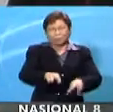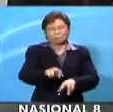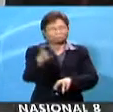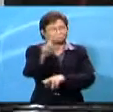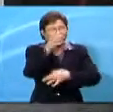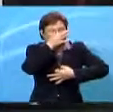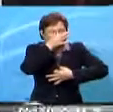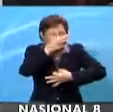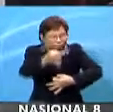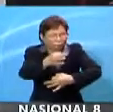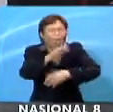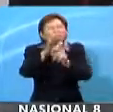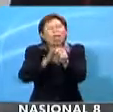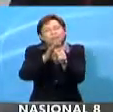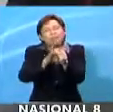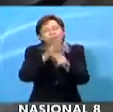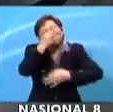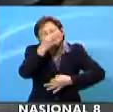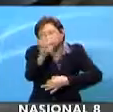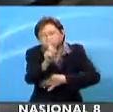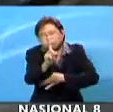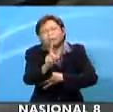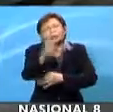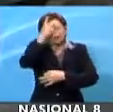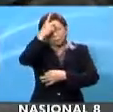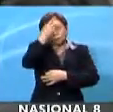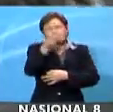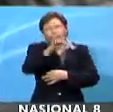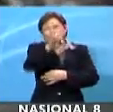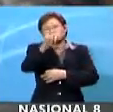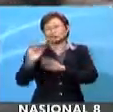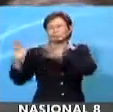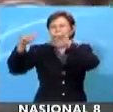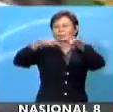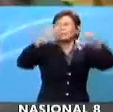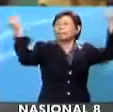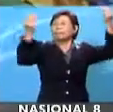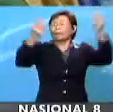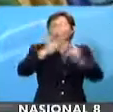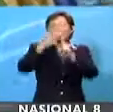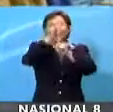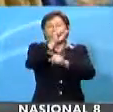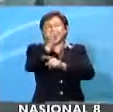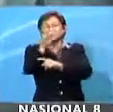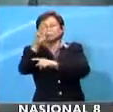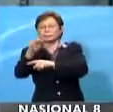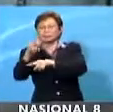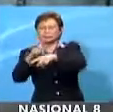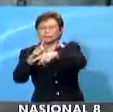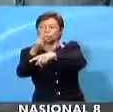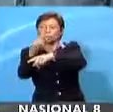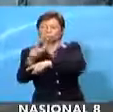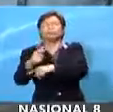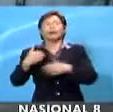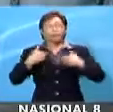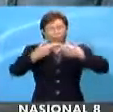mudah terpengaruh dengan pujuk rayu pihak-pihak berkenaan. Dato' Hamzah menghadiri Majlis Perhimpunan Khas SSM di Ibu Negara. Beliau